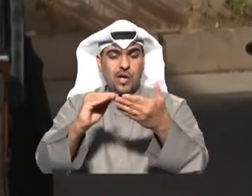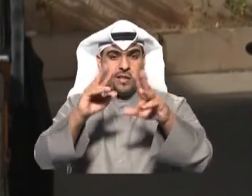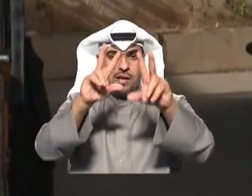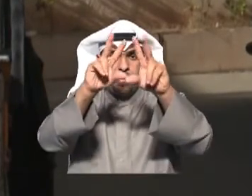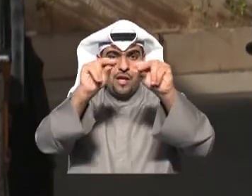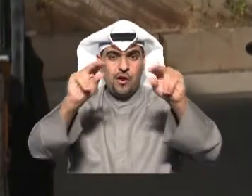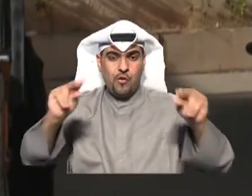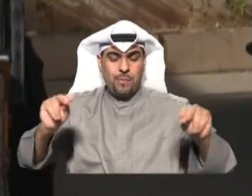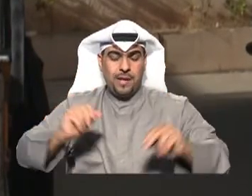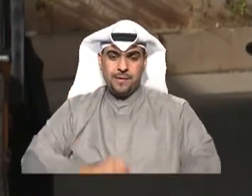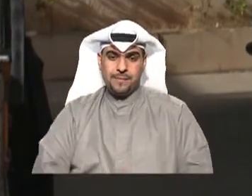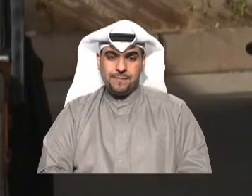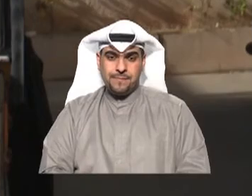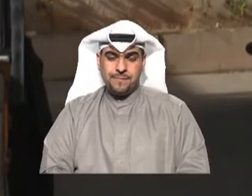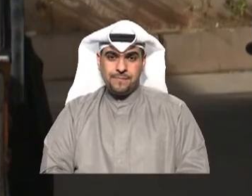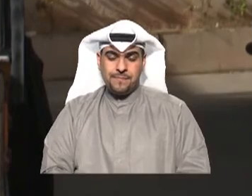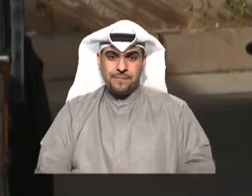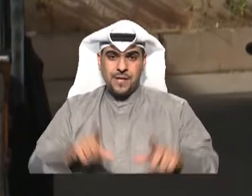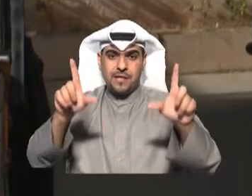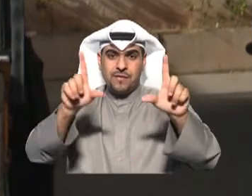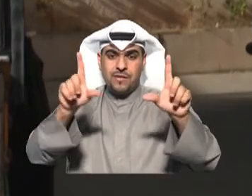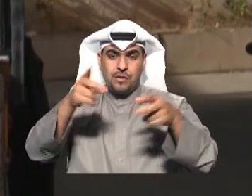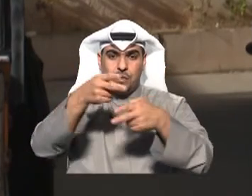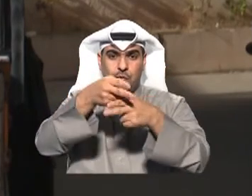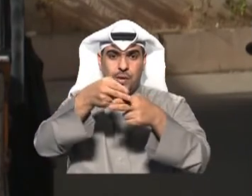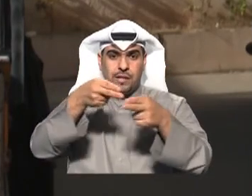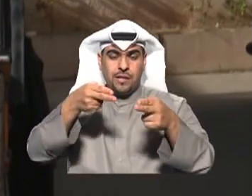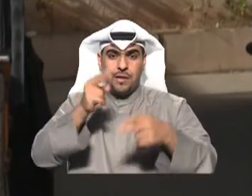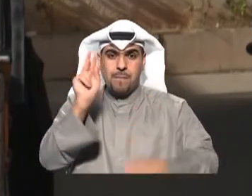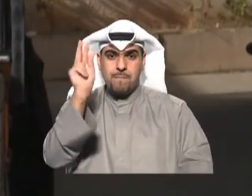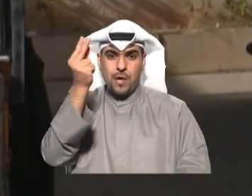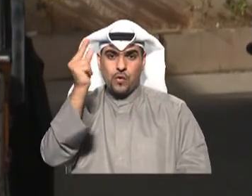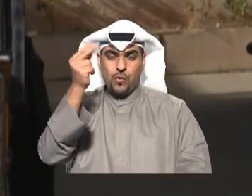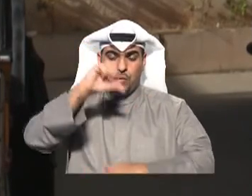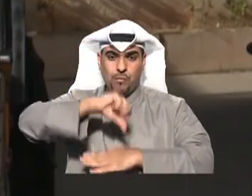ومحنتهم الراهنة. مريم حموي، تلفزيون دولة الكويت، بيروت.